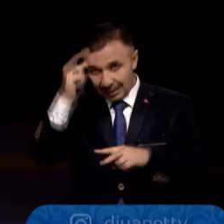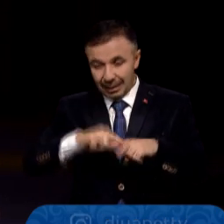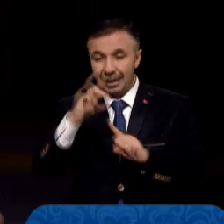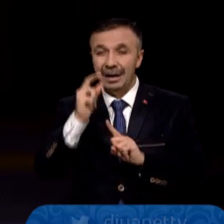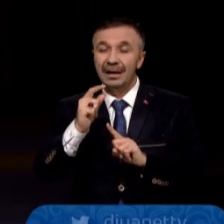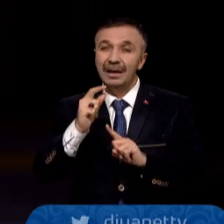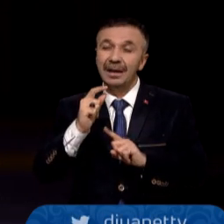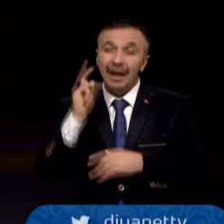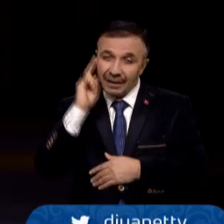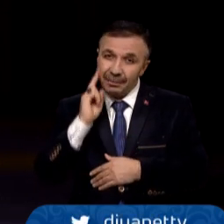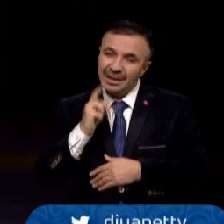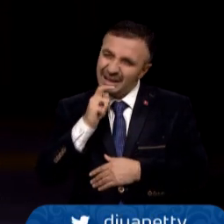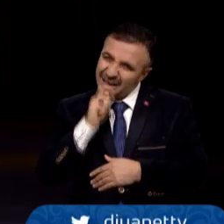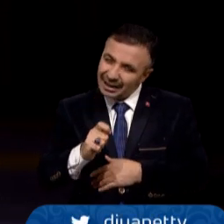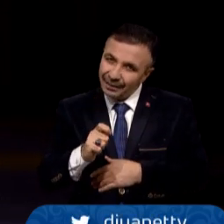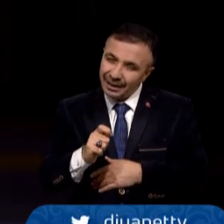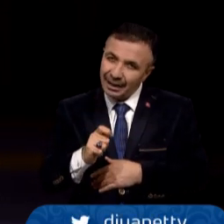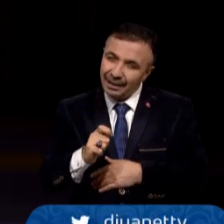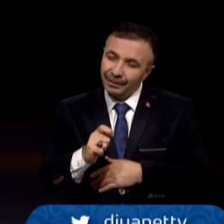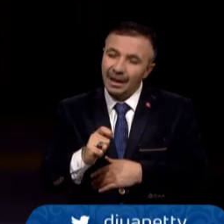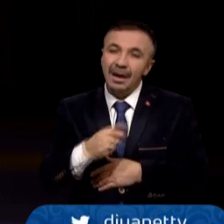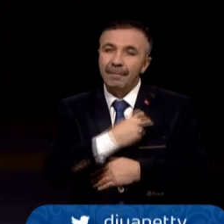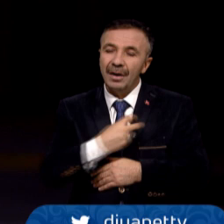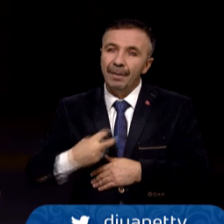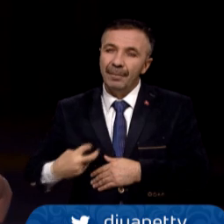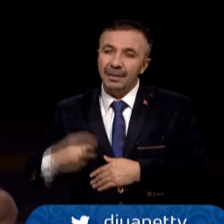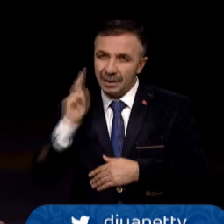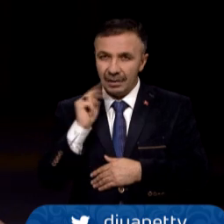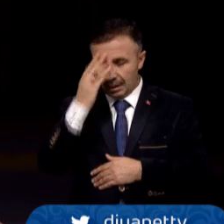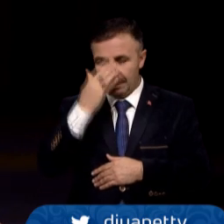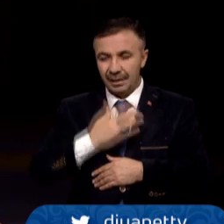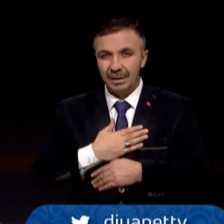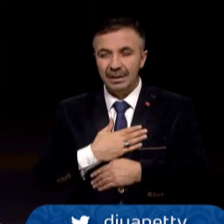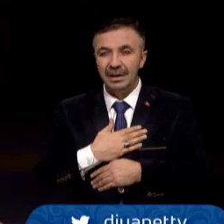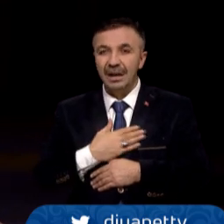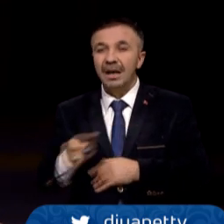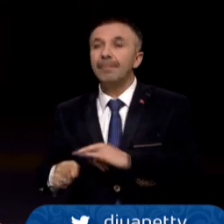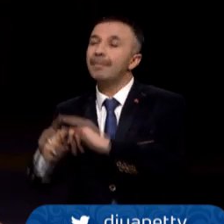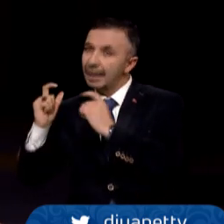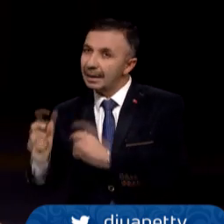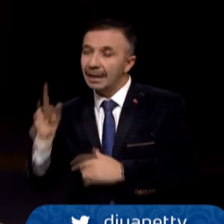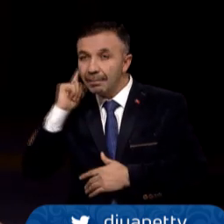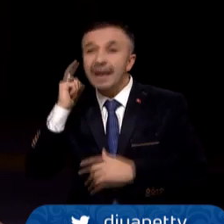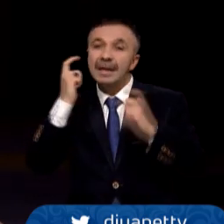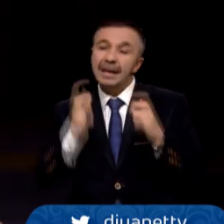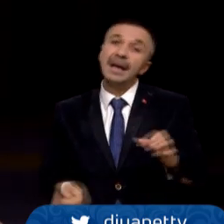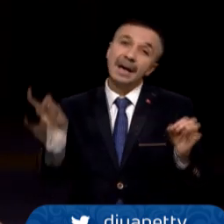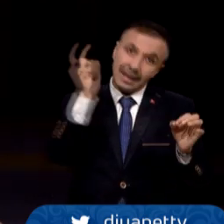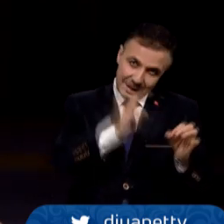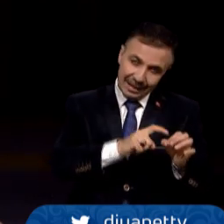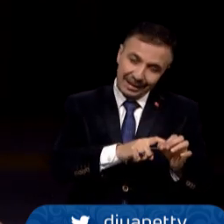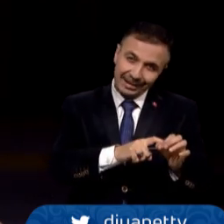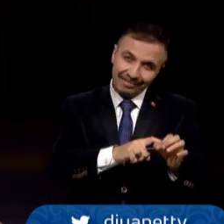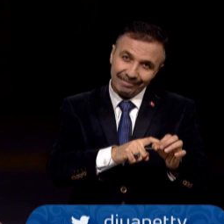ve Hazreti Ali Efendimiz'in teklifiyle Peygamber sallallahu aleyhi ve sellem Efendimizin Mekke'den